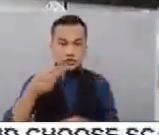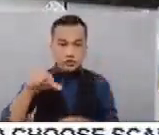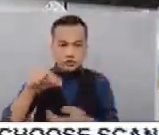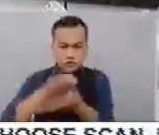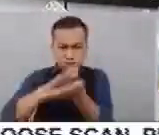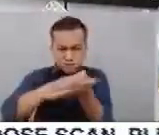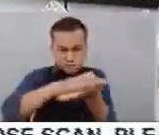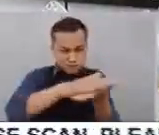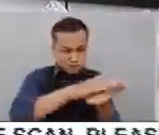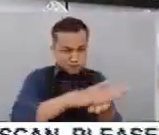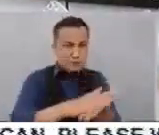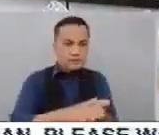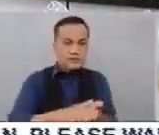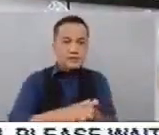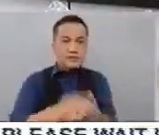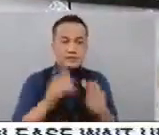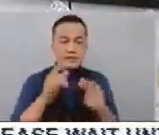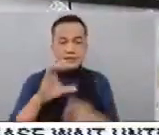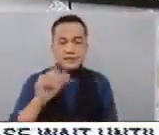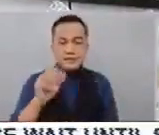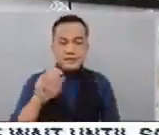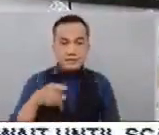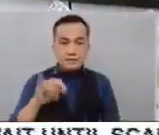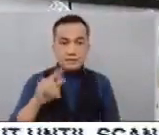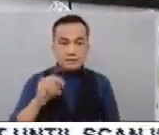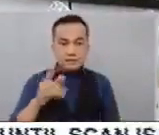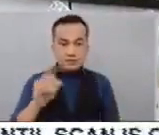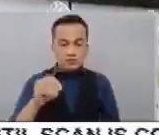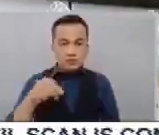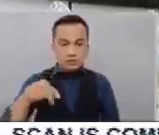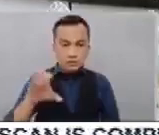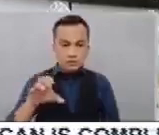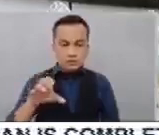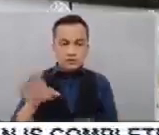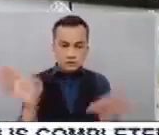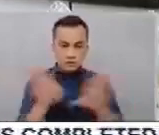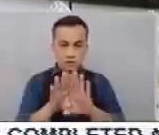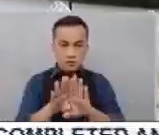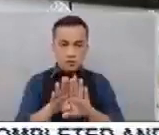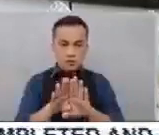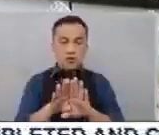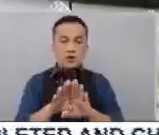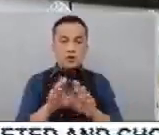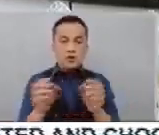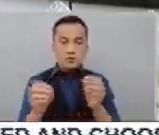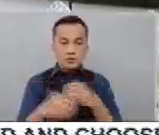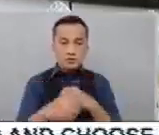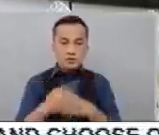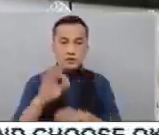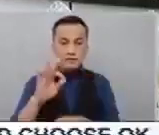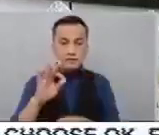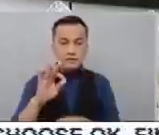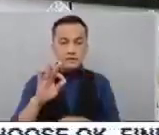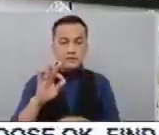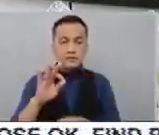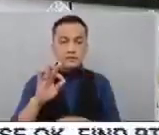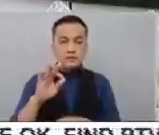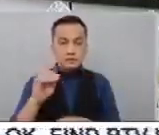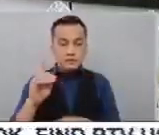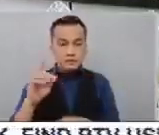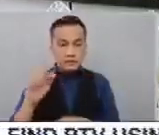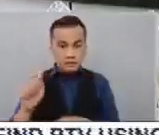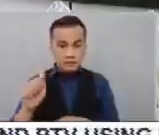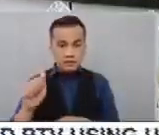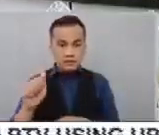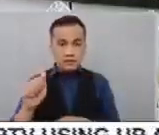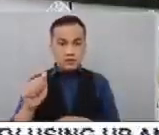Rise and shine, Aljo. Rise and shine, Pilipinas. Aljo, nako, pabago-bago nga ang presyo ng bilihin ngayon. Kaya naman, alamin na